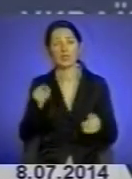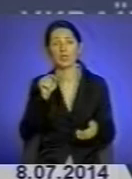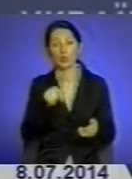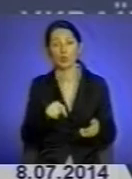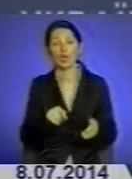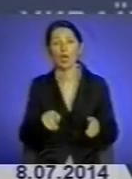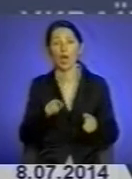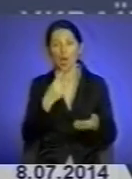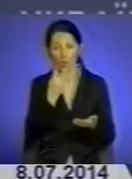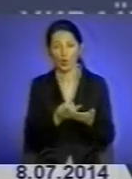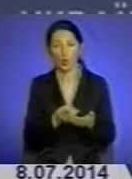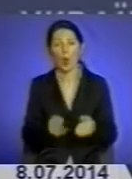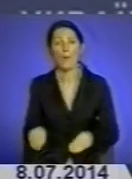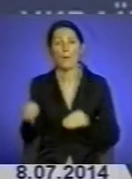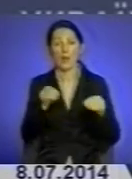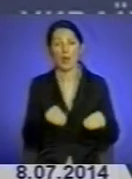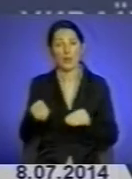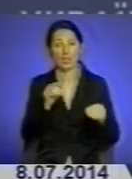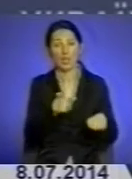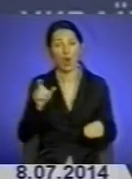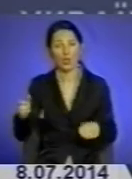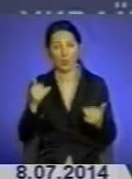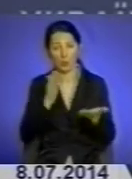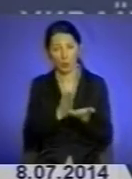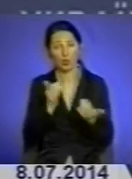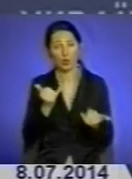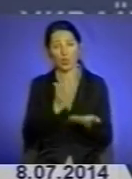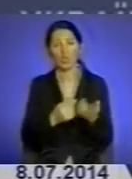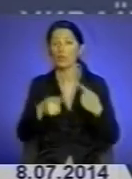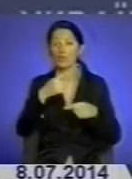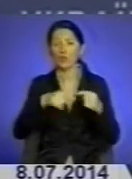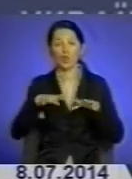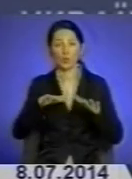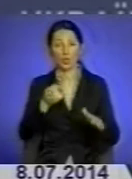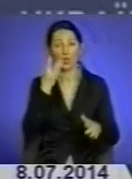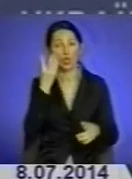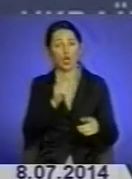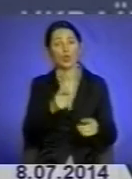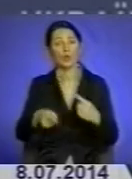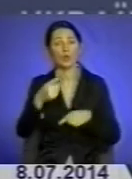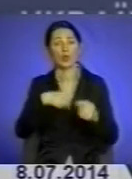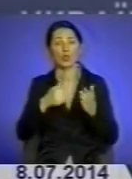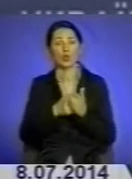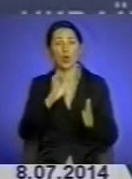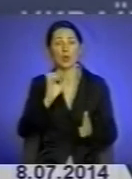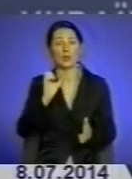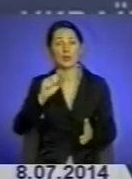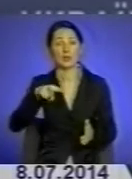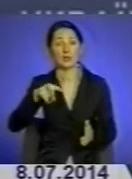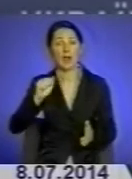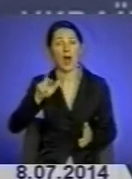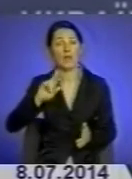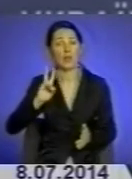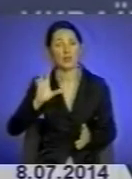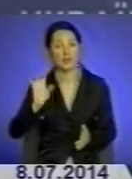осіб, і сьогодні є зворотній процес, коли люди повертаються до Слов'янська, до інших міст, які були